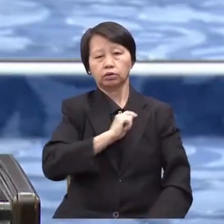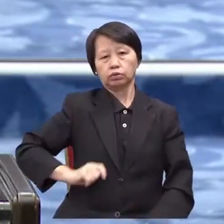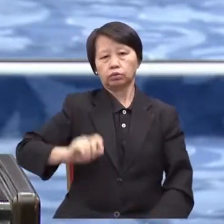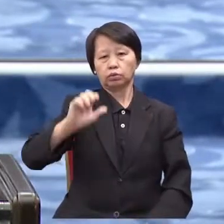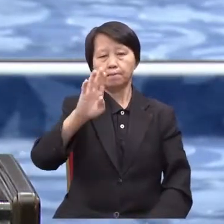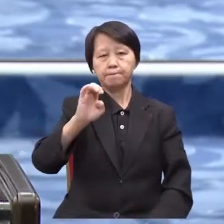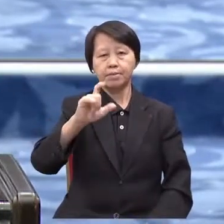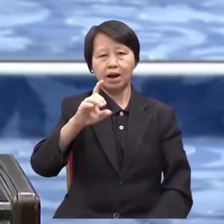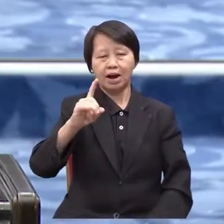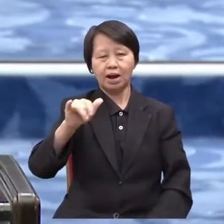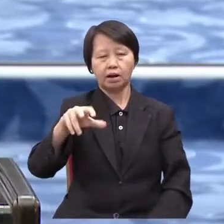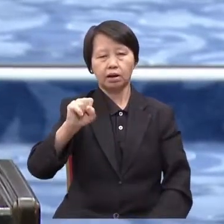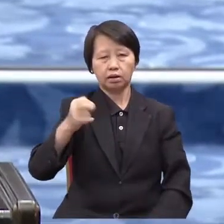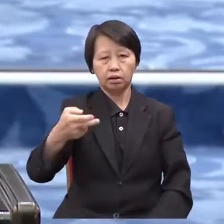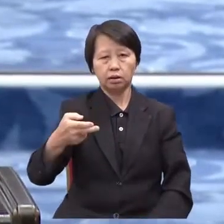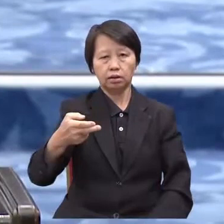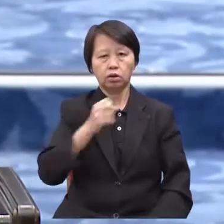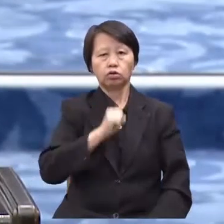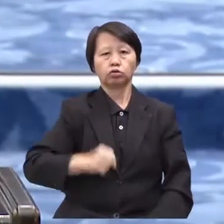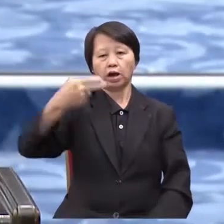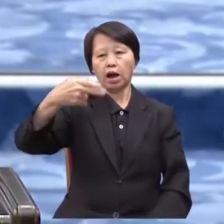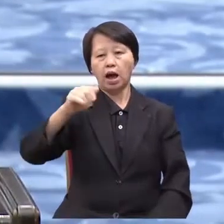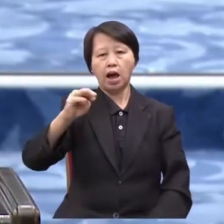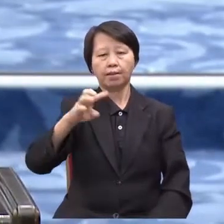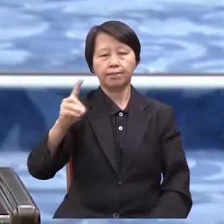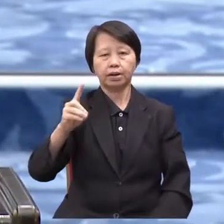almarhum Sultan Abdul Hamid